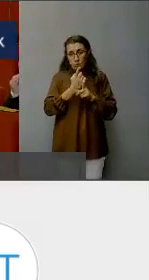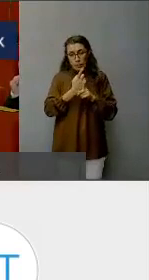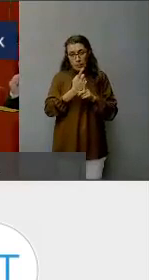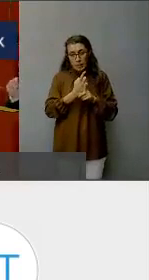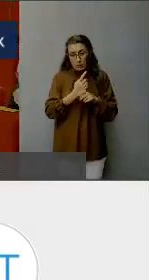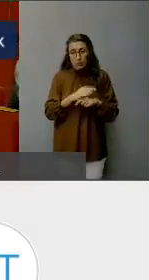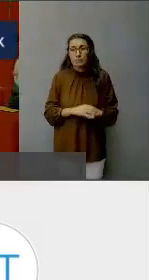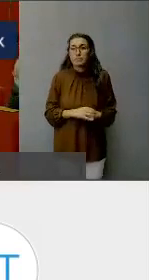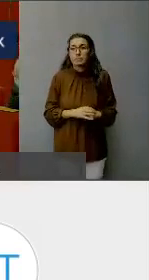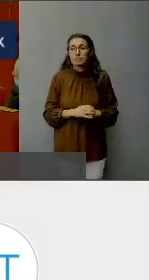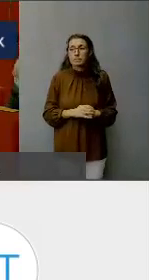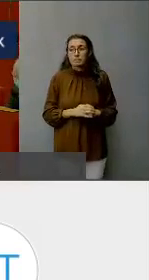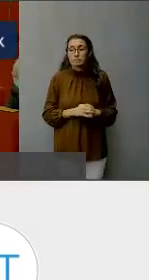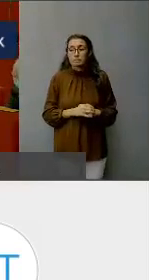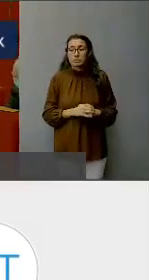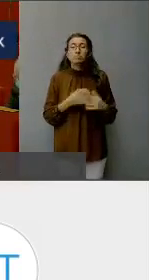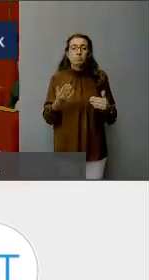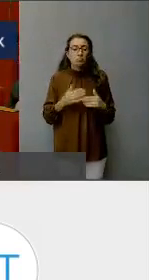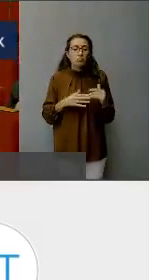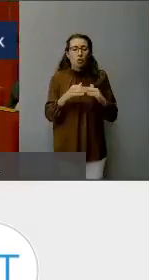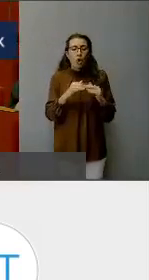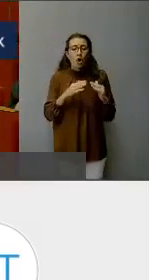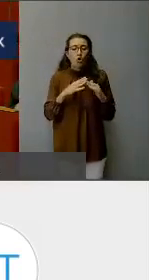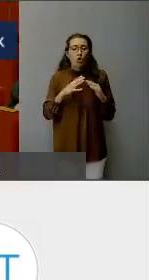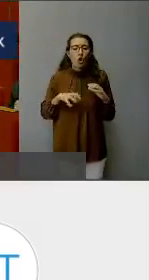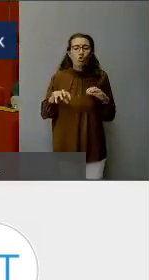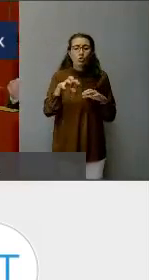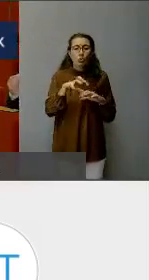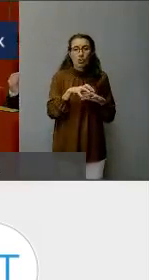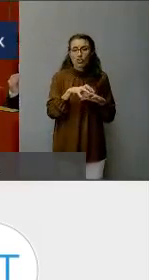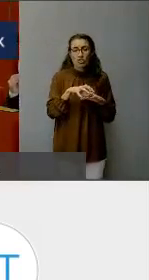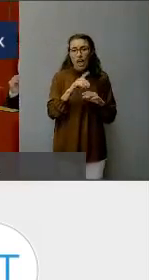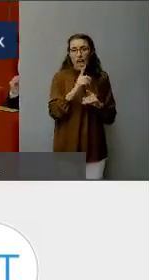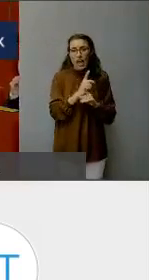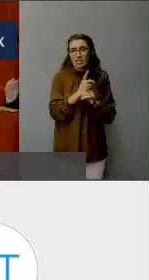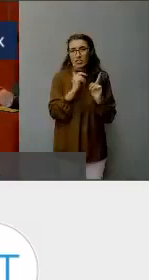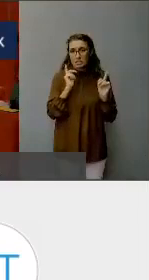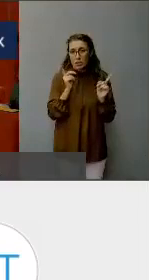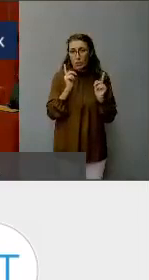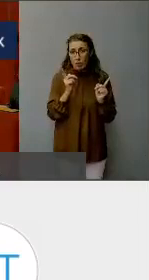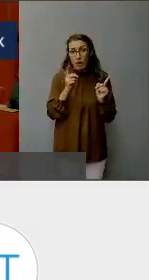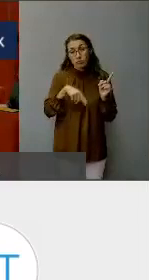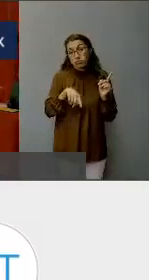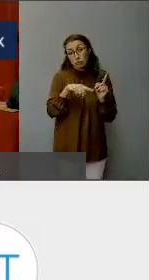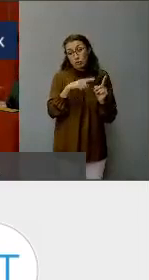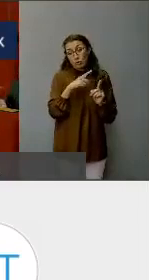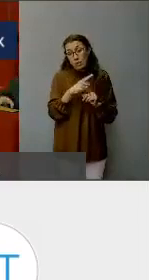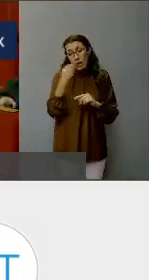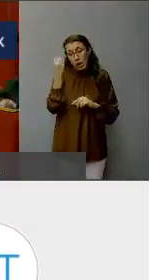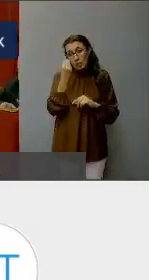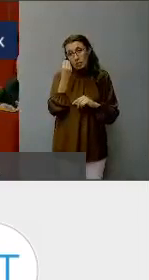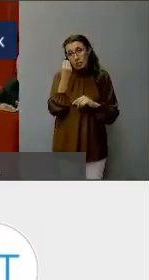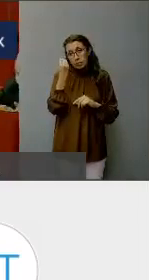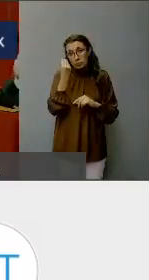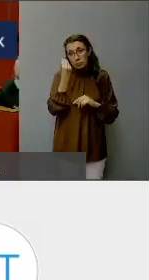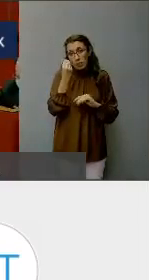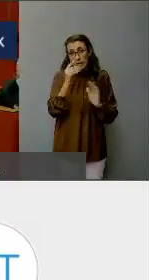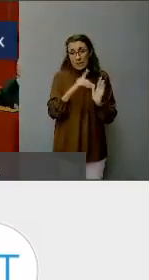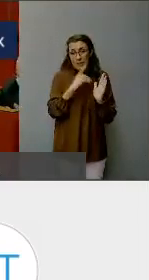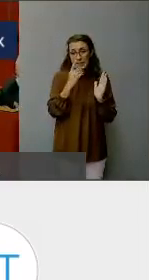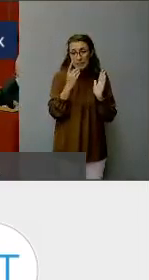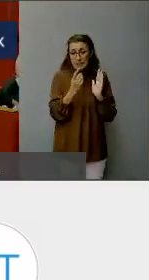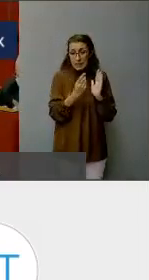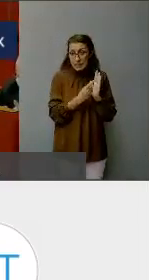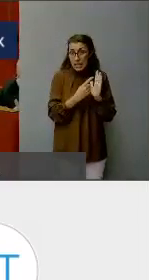quale si costruisce probabilmente dobbiamo anche fermarci senza pensare che arriva una delibera la portiamo